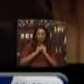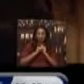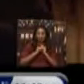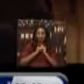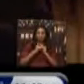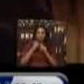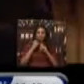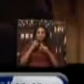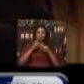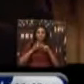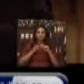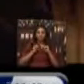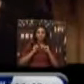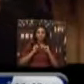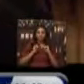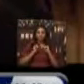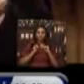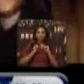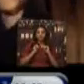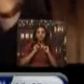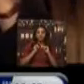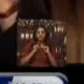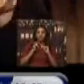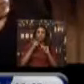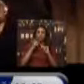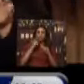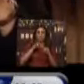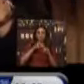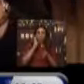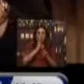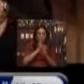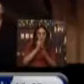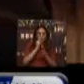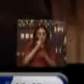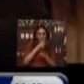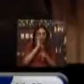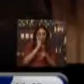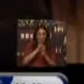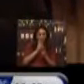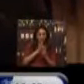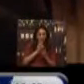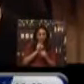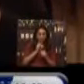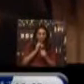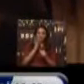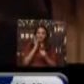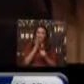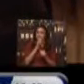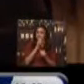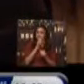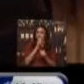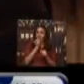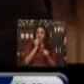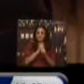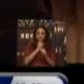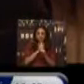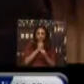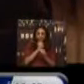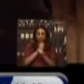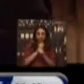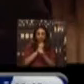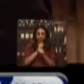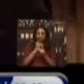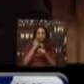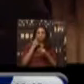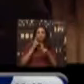كان يعني ما كنتش داخله في المشروع خالص. بعدين اللي حصل ان كان عبد الله الرئيس